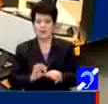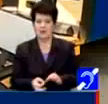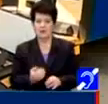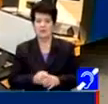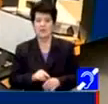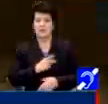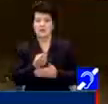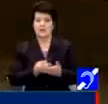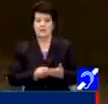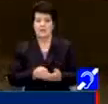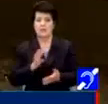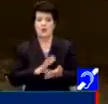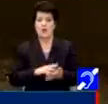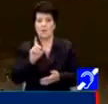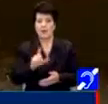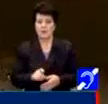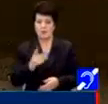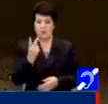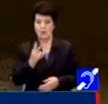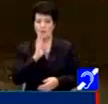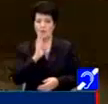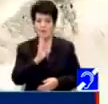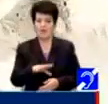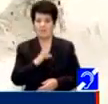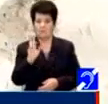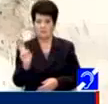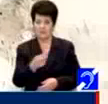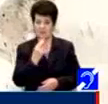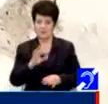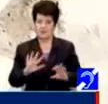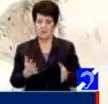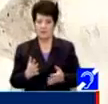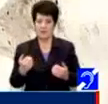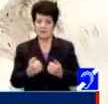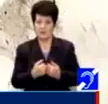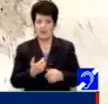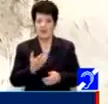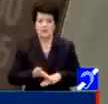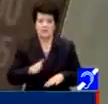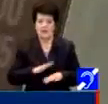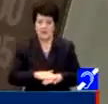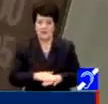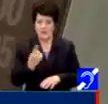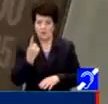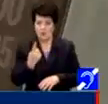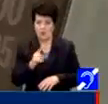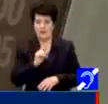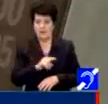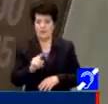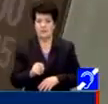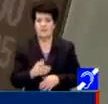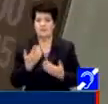rămân spitalizate 9 persoane. Două femei care se aflau într-o lebuză în momentul impactului se află în stare mai gravă. Una dintre acestea a